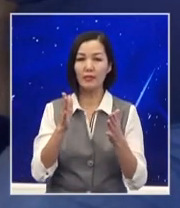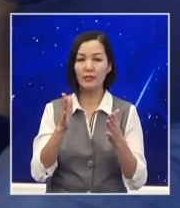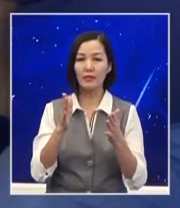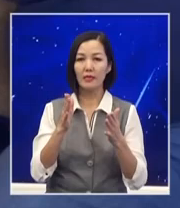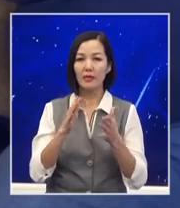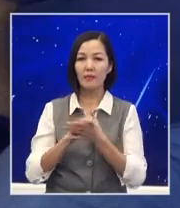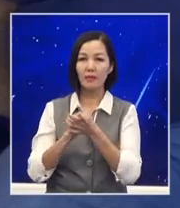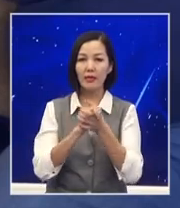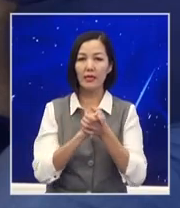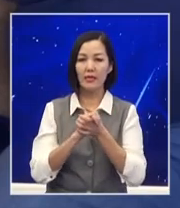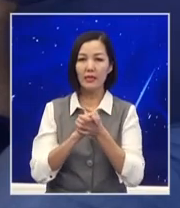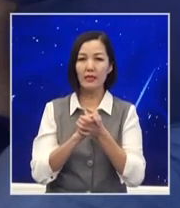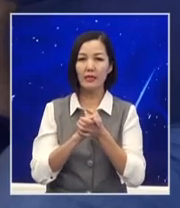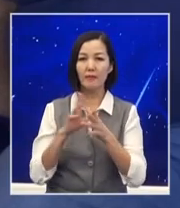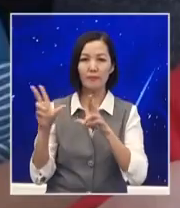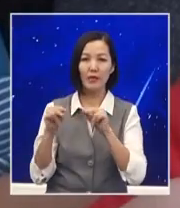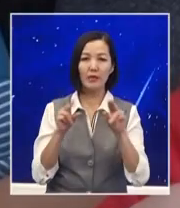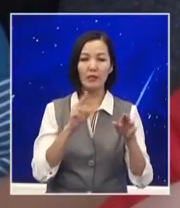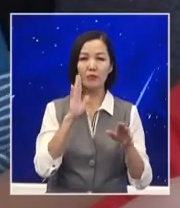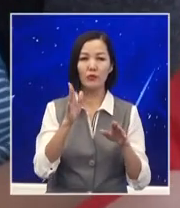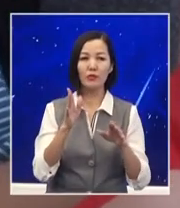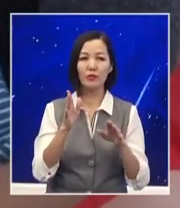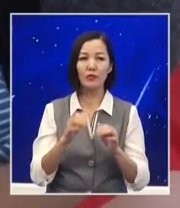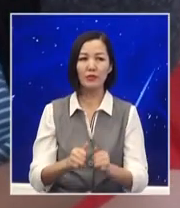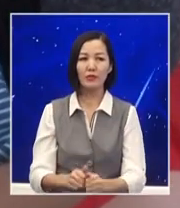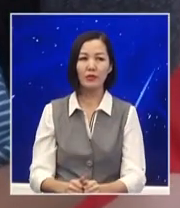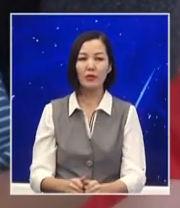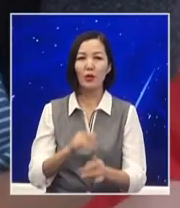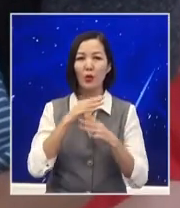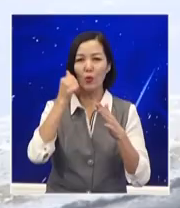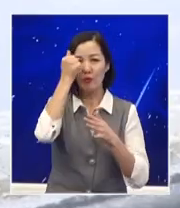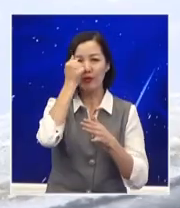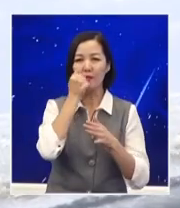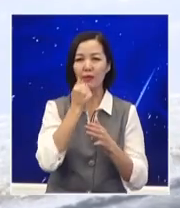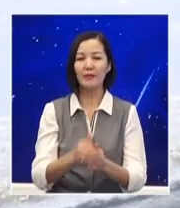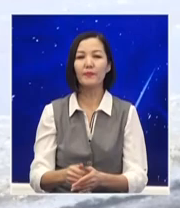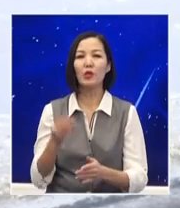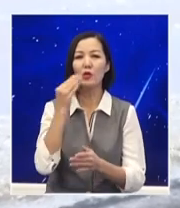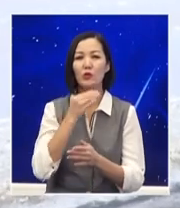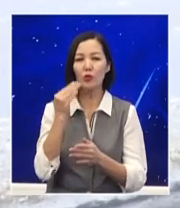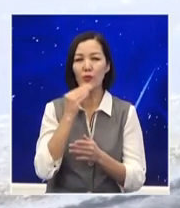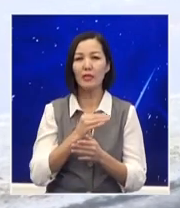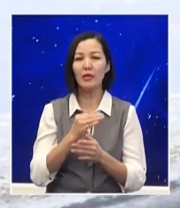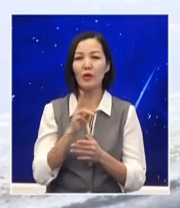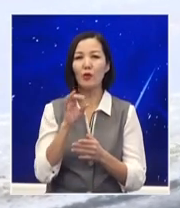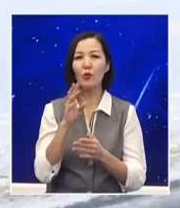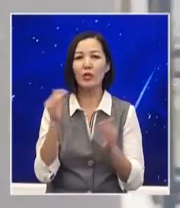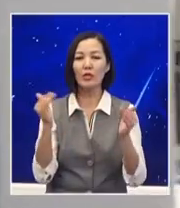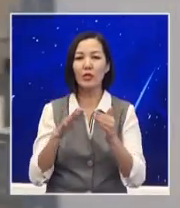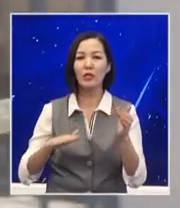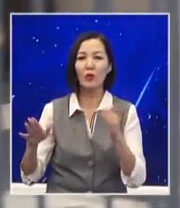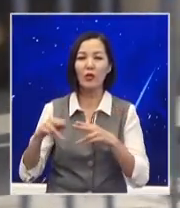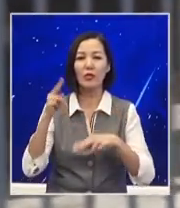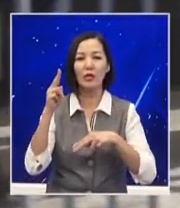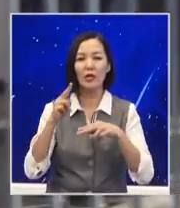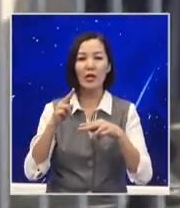берекелі, бақытты болсын. Көп-көп рахмет. Штөбедегі Көкдала шағын ауданында да қоныс той.